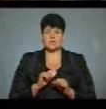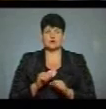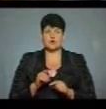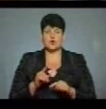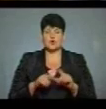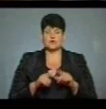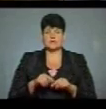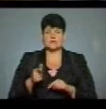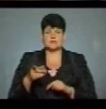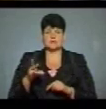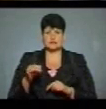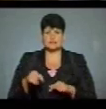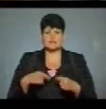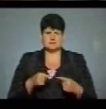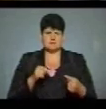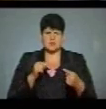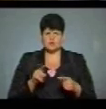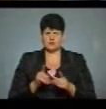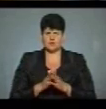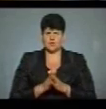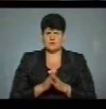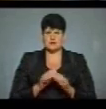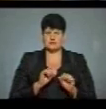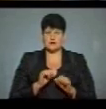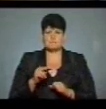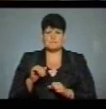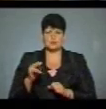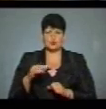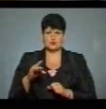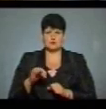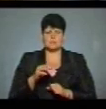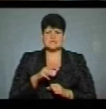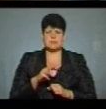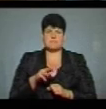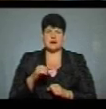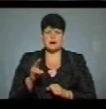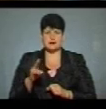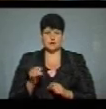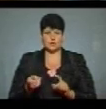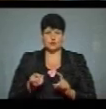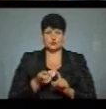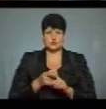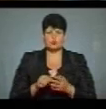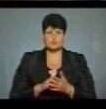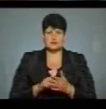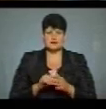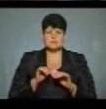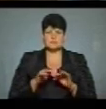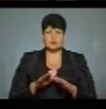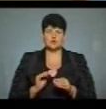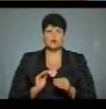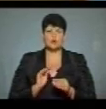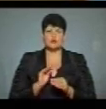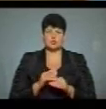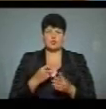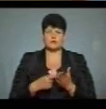Гнатишин Олексій Скакун подав заперечення щодо клопотання адвоката підозрюваного Максима Майки про долучення до матеріалів справи додаткових доказів